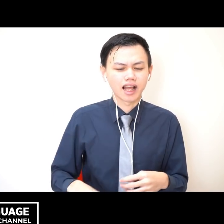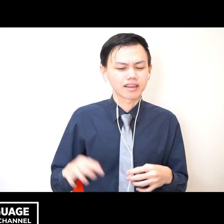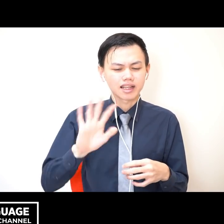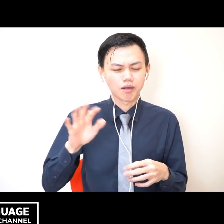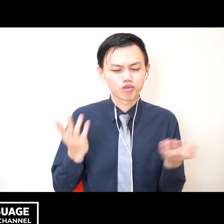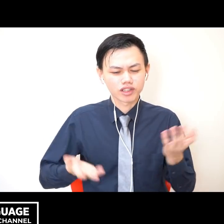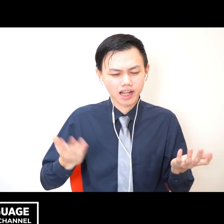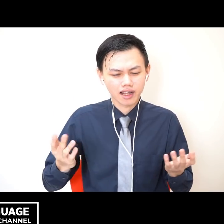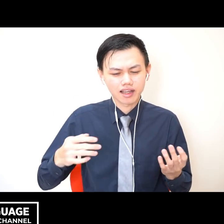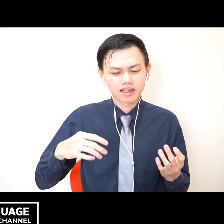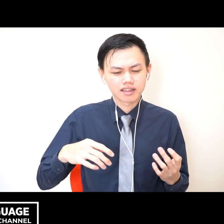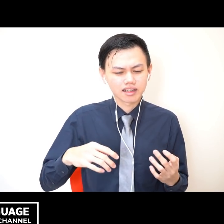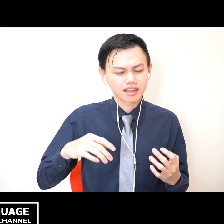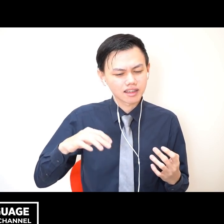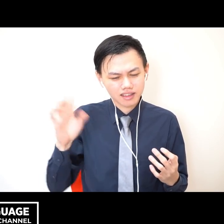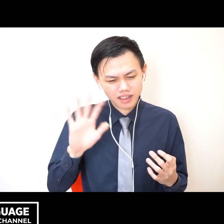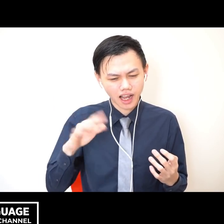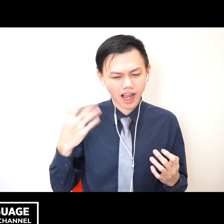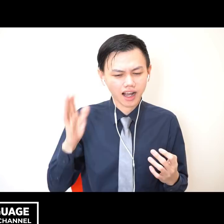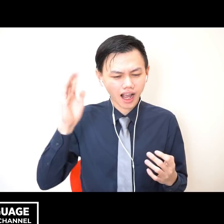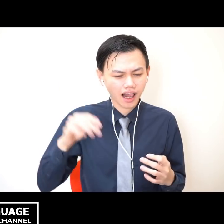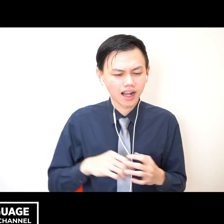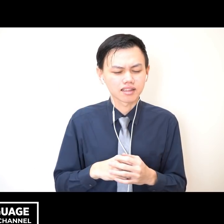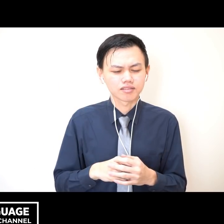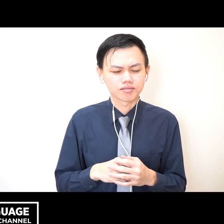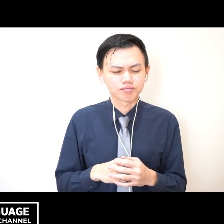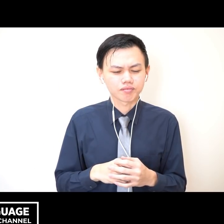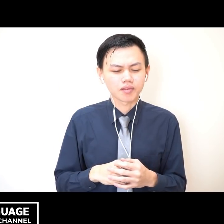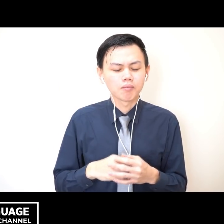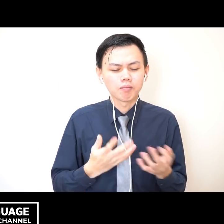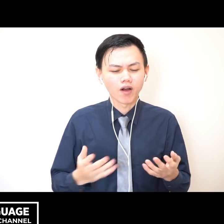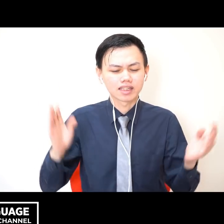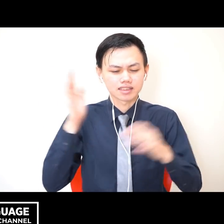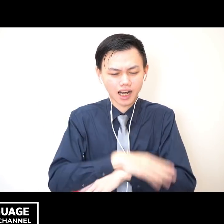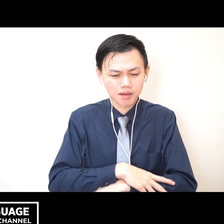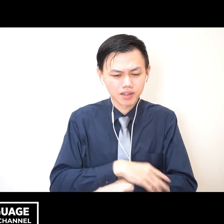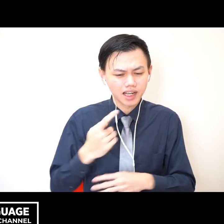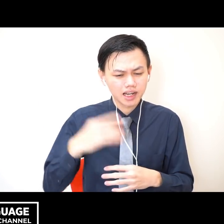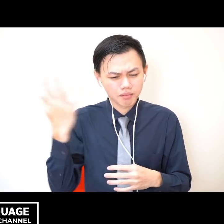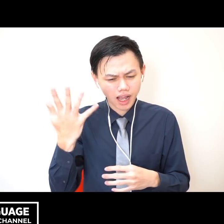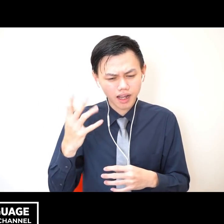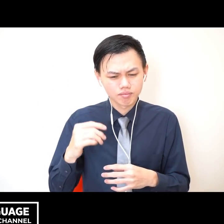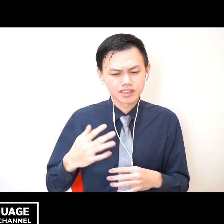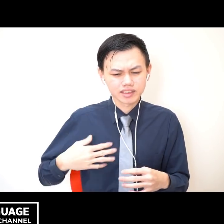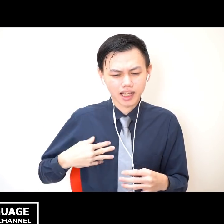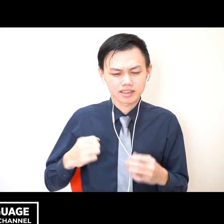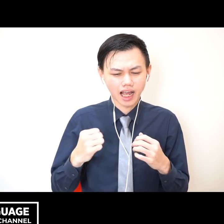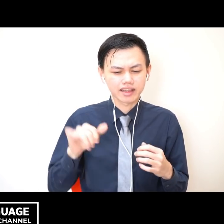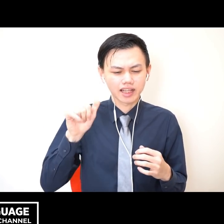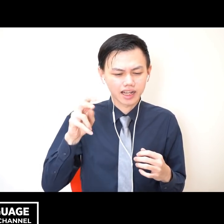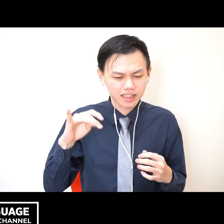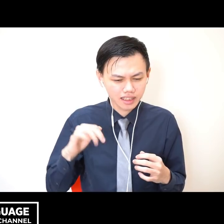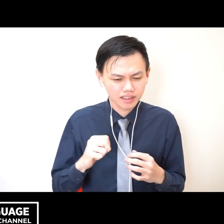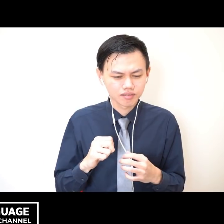yang kelima, saya sangat yakin bahwa Tuhan Yesus sangat amat mengasihi